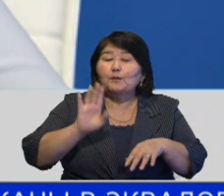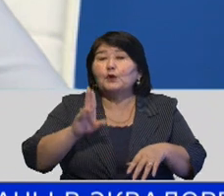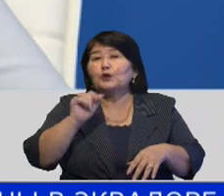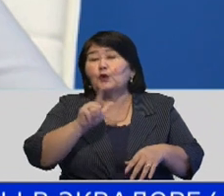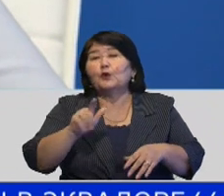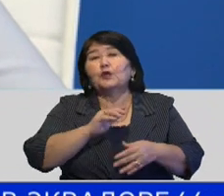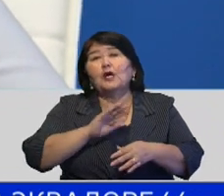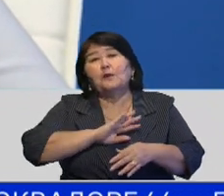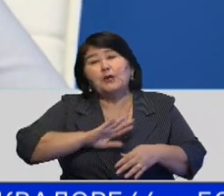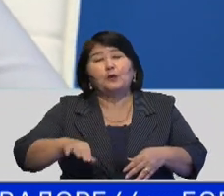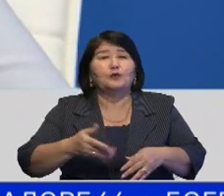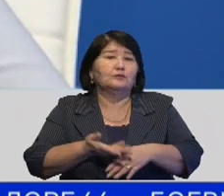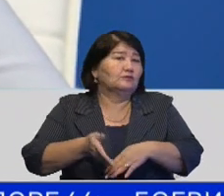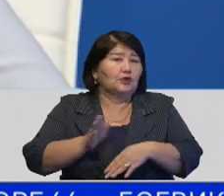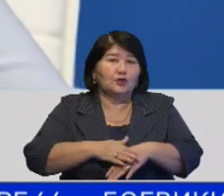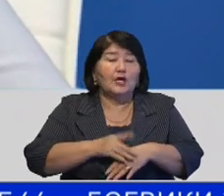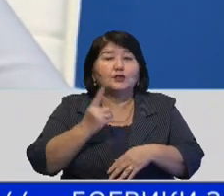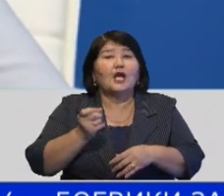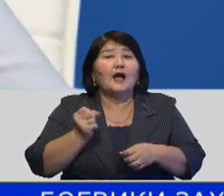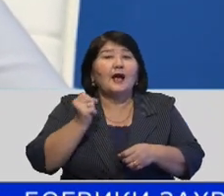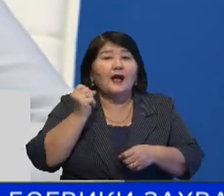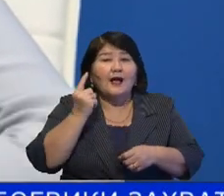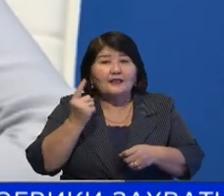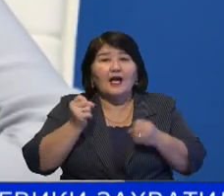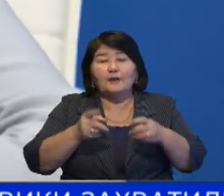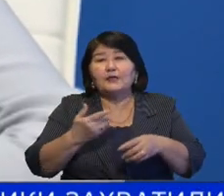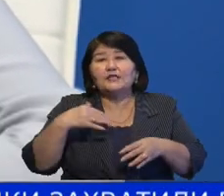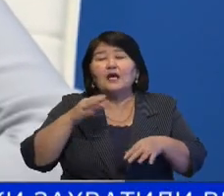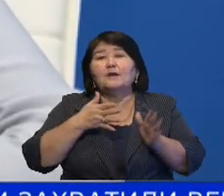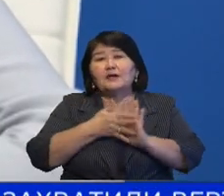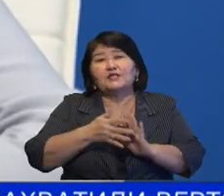кори проходят очень тяжело. Еще одна опасность – это повреждение головного мозга.